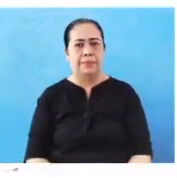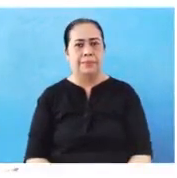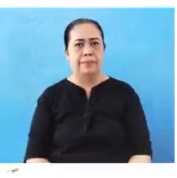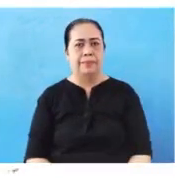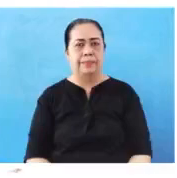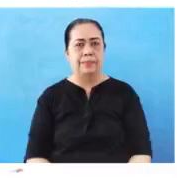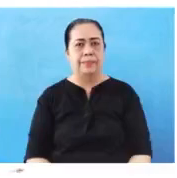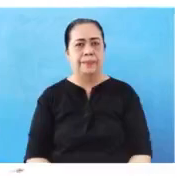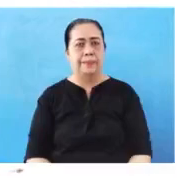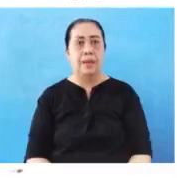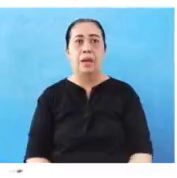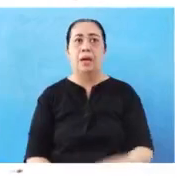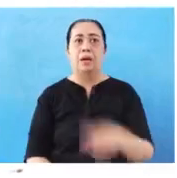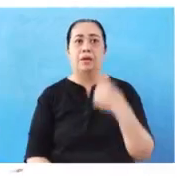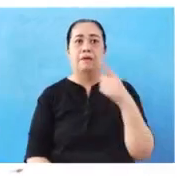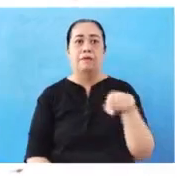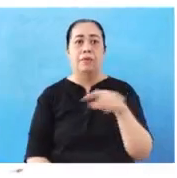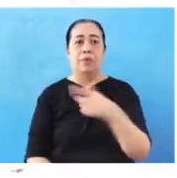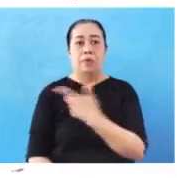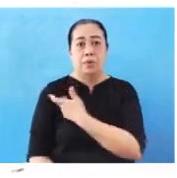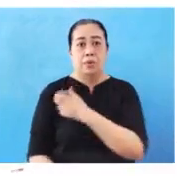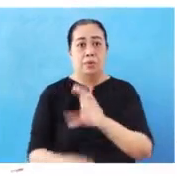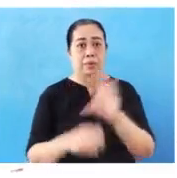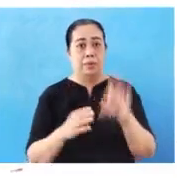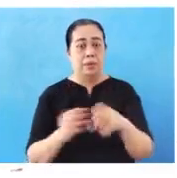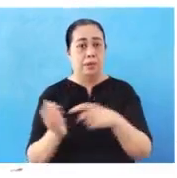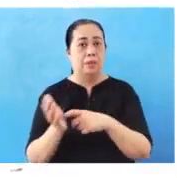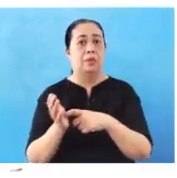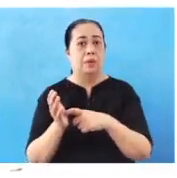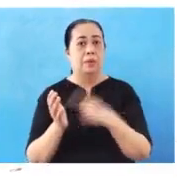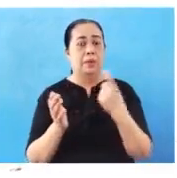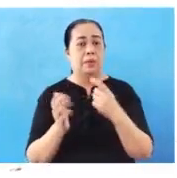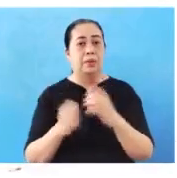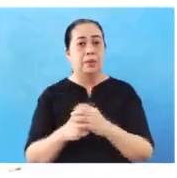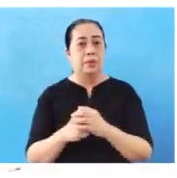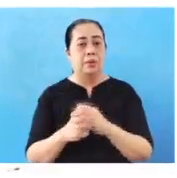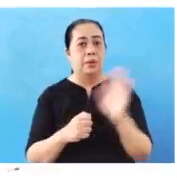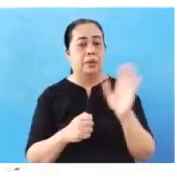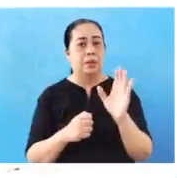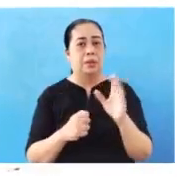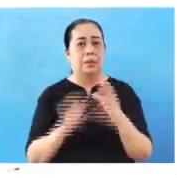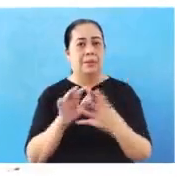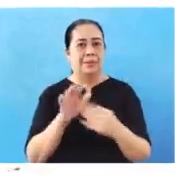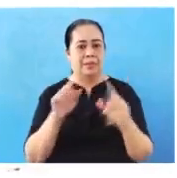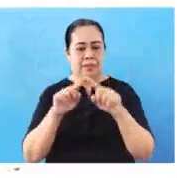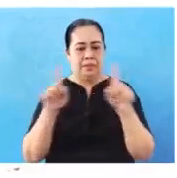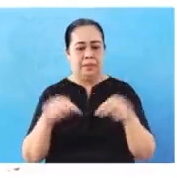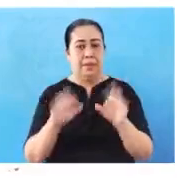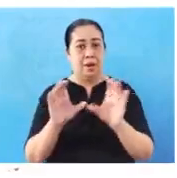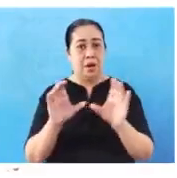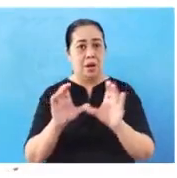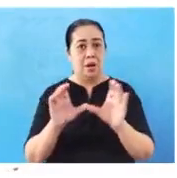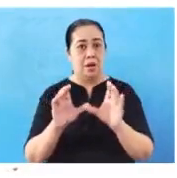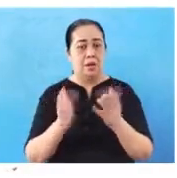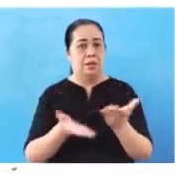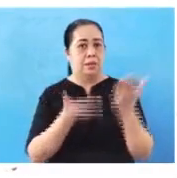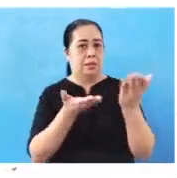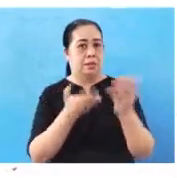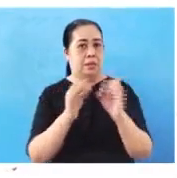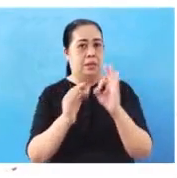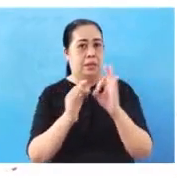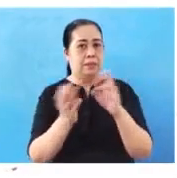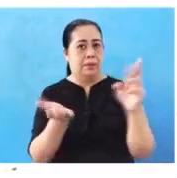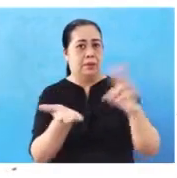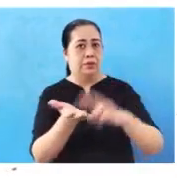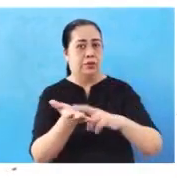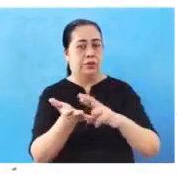Paolo, para sa mga bakunado, una, ang requirement lamang ay yung kanilang kopya ng vaccination card. Yun ang isusumite kapag nag-register sila